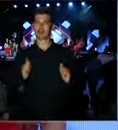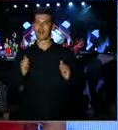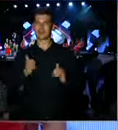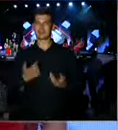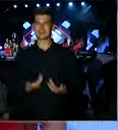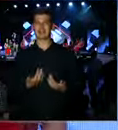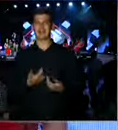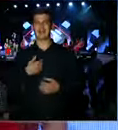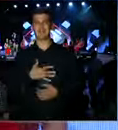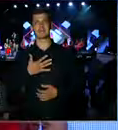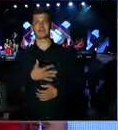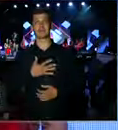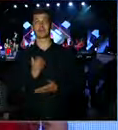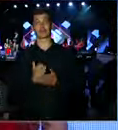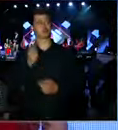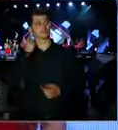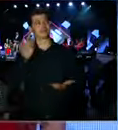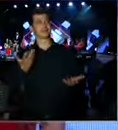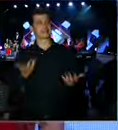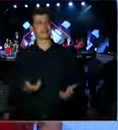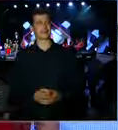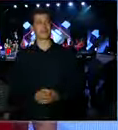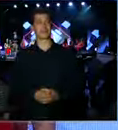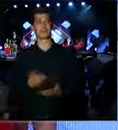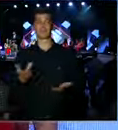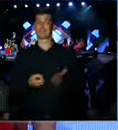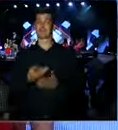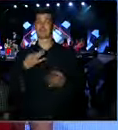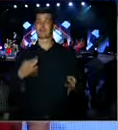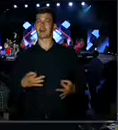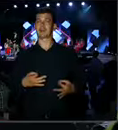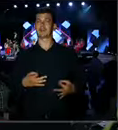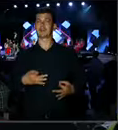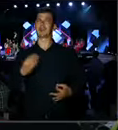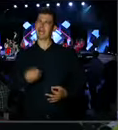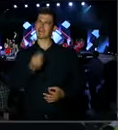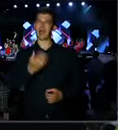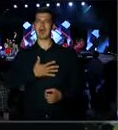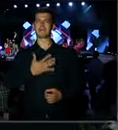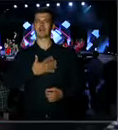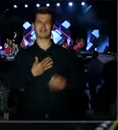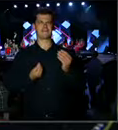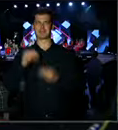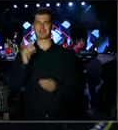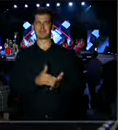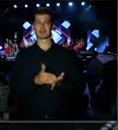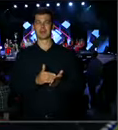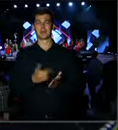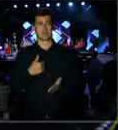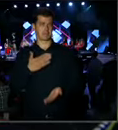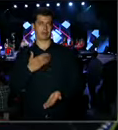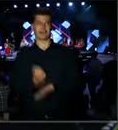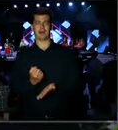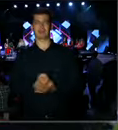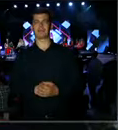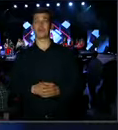napięciu. Zamieniamy się w słuch. Drodzy Państwo, no to ja oczywiście podbiję te napięcie, no bo wiadomo, że mam do tego prawo,